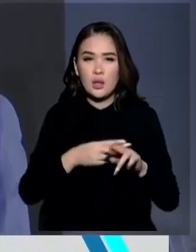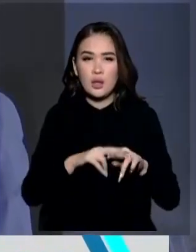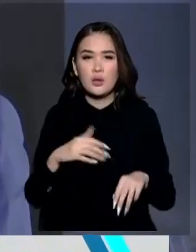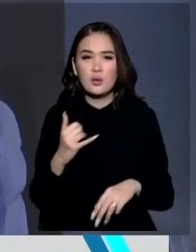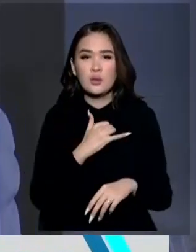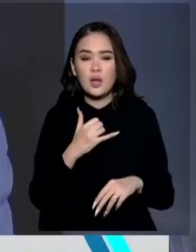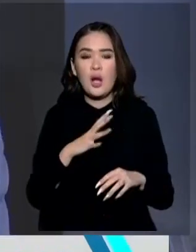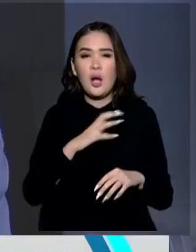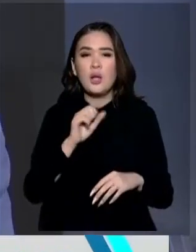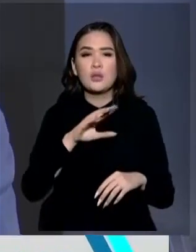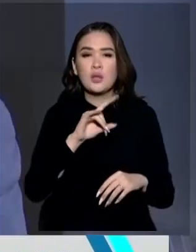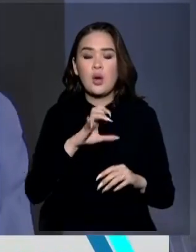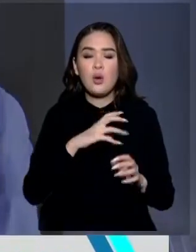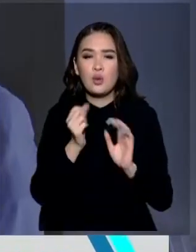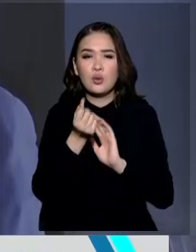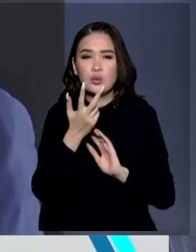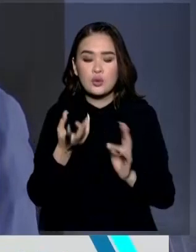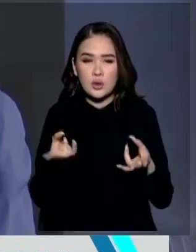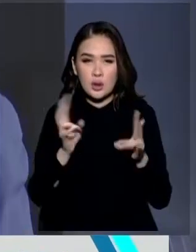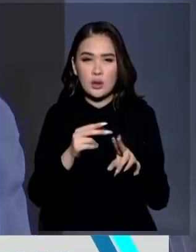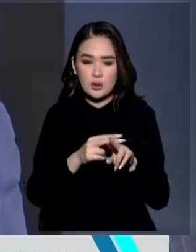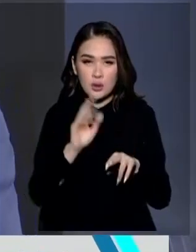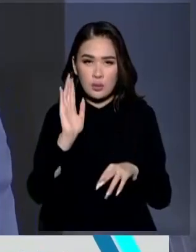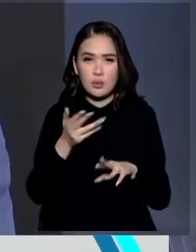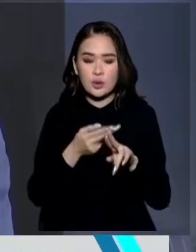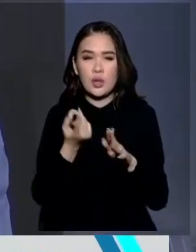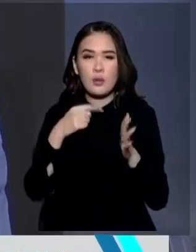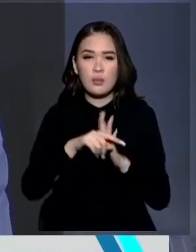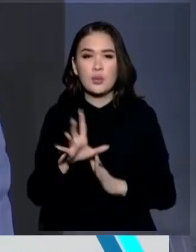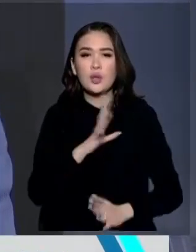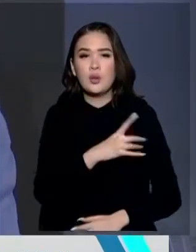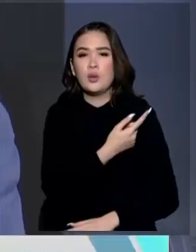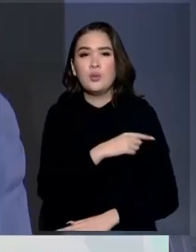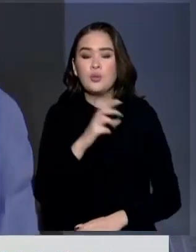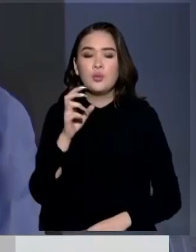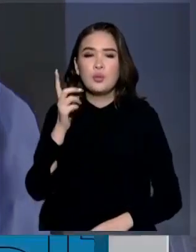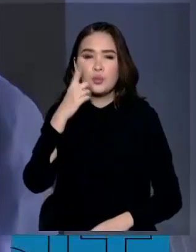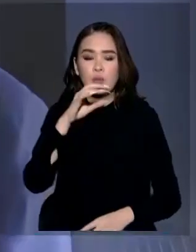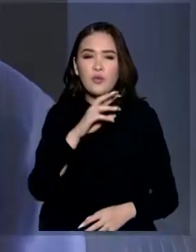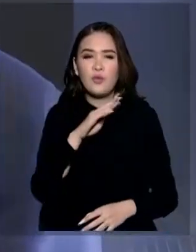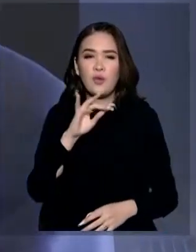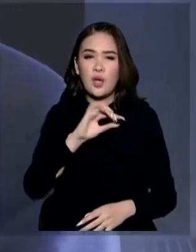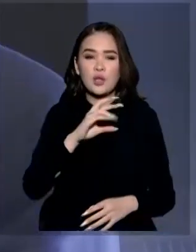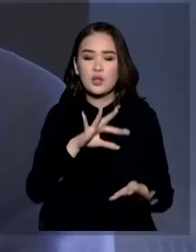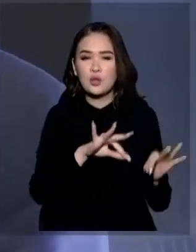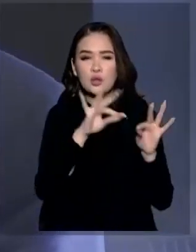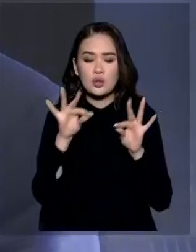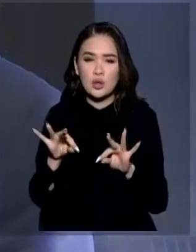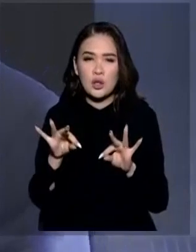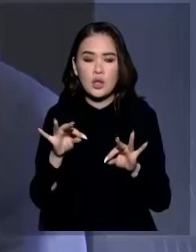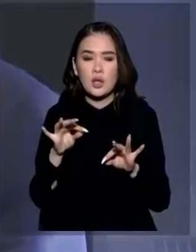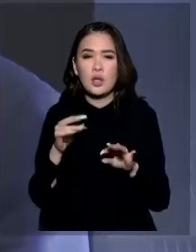осы Атырау облысында 13 қалған объекттер салынады. Оның ішінде медициналық пункттар да бар, фельдшер акушерлік пункттар